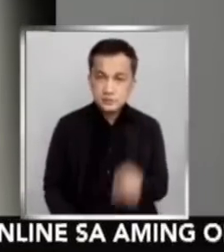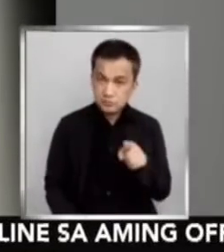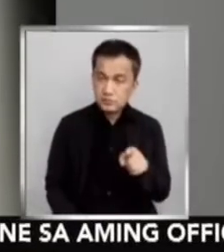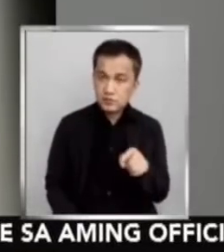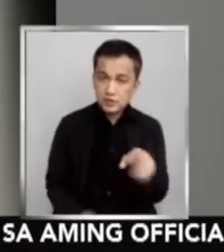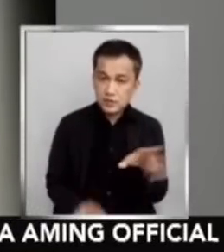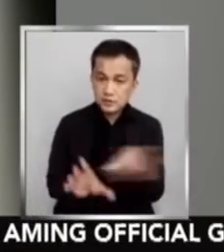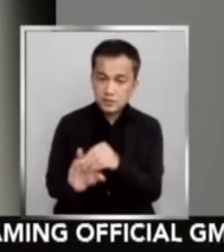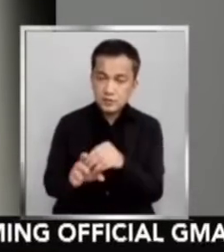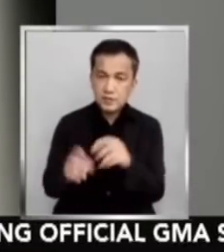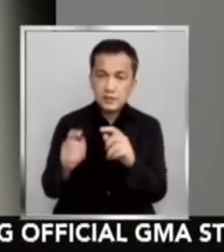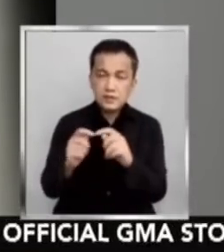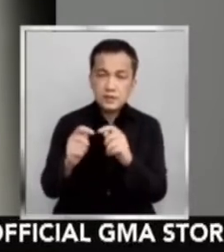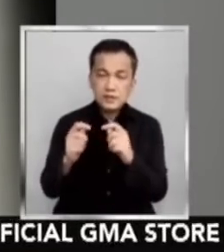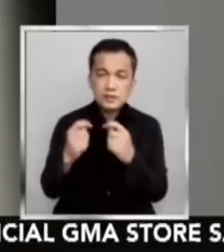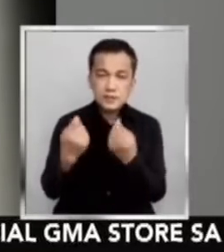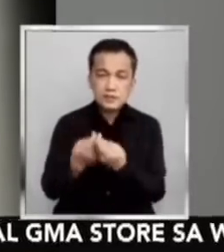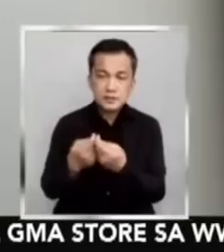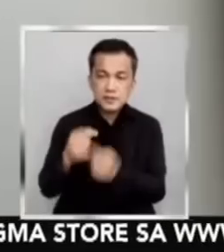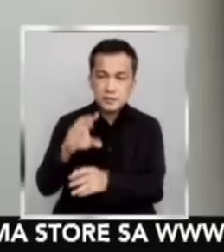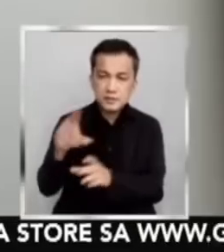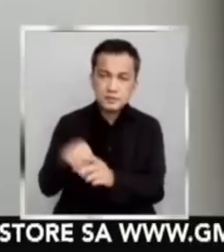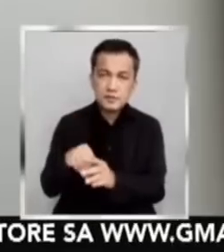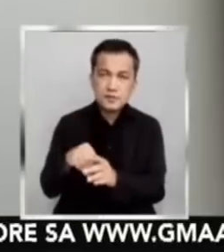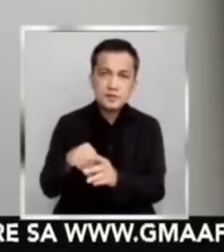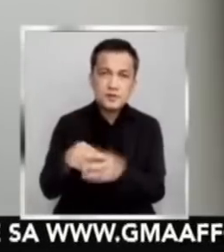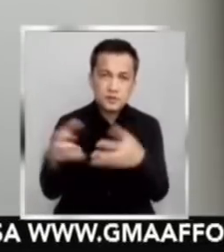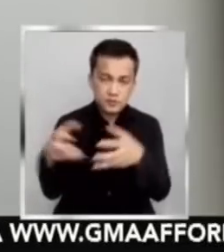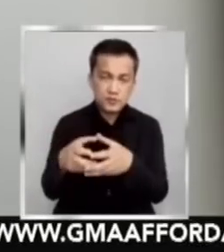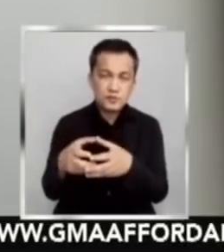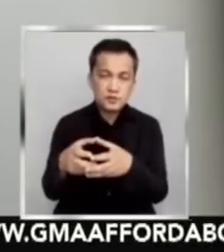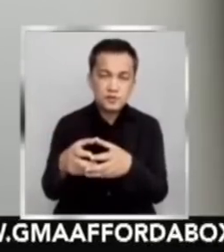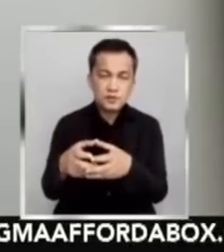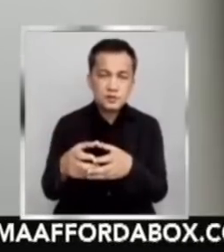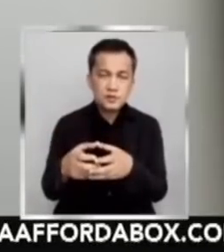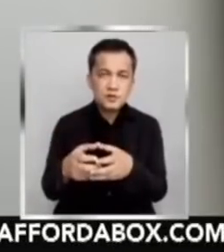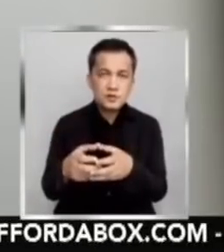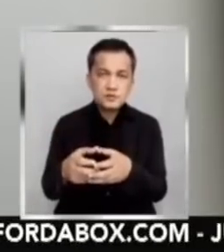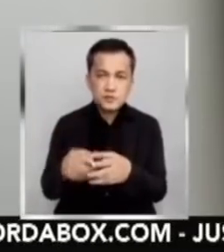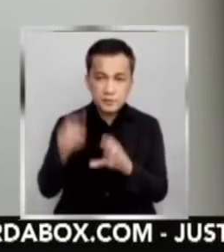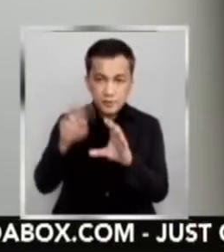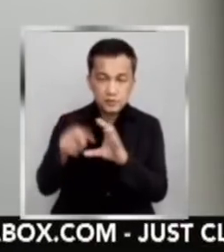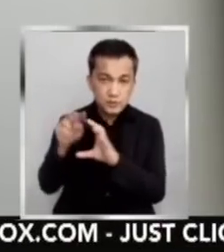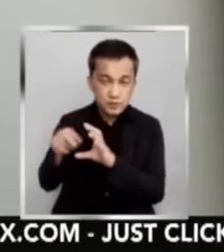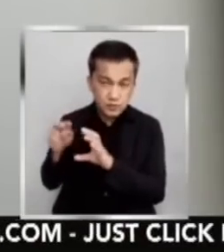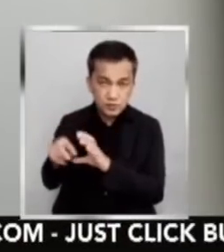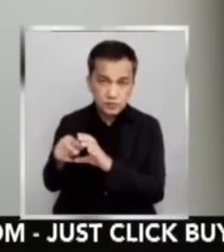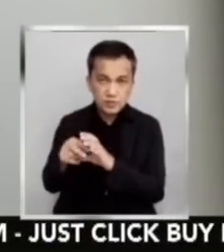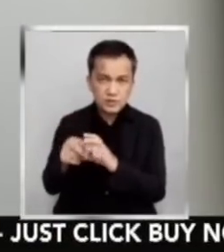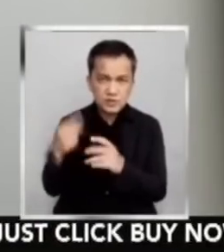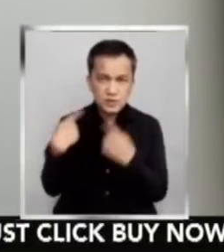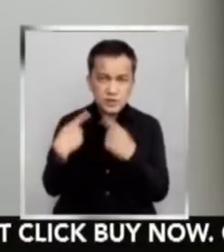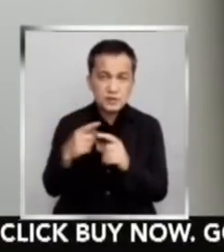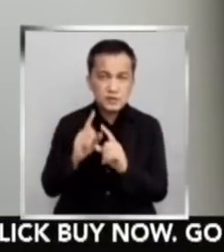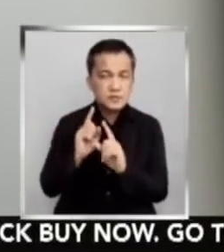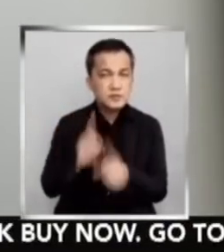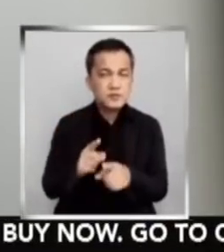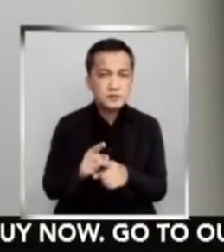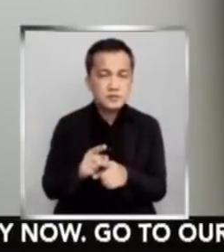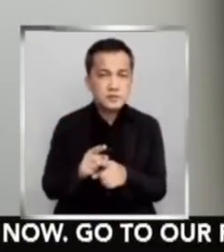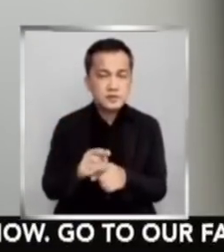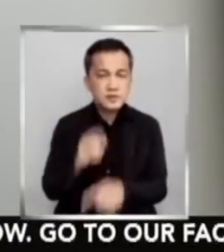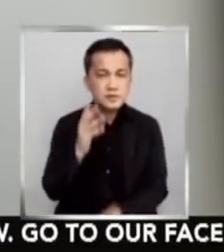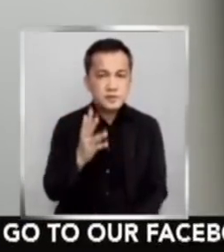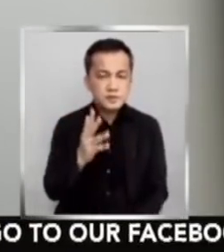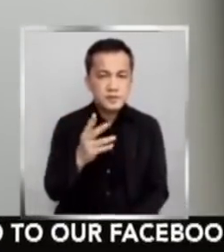i-add ka dun sa isang task group. So for every video, meron yung corresponding 50